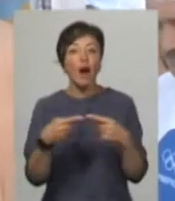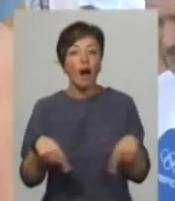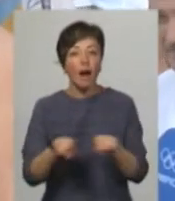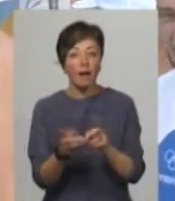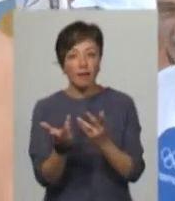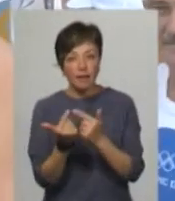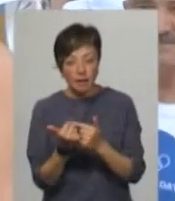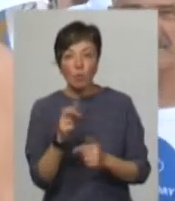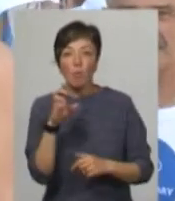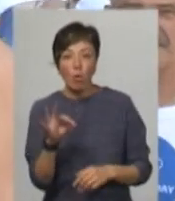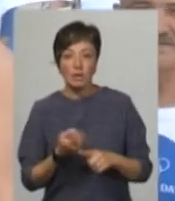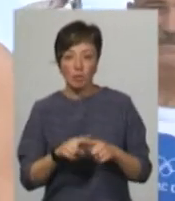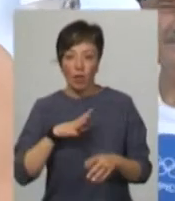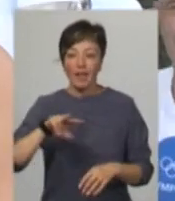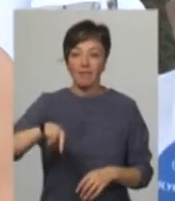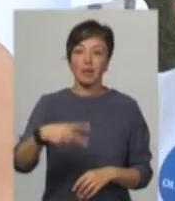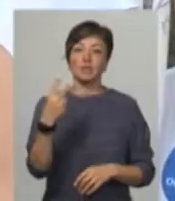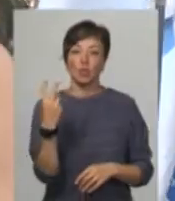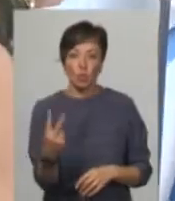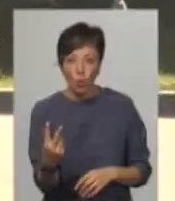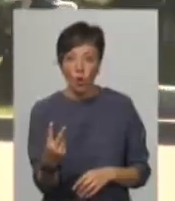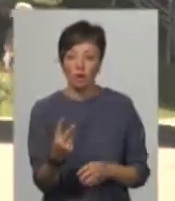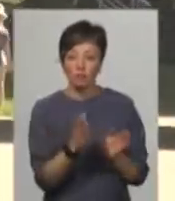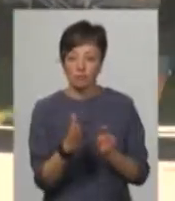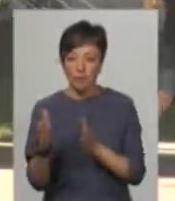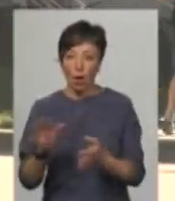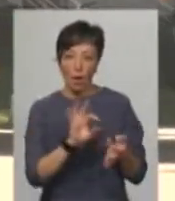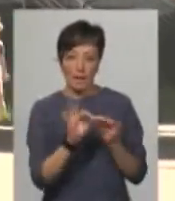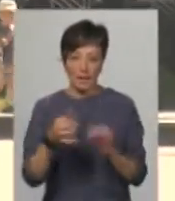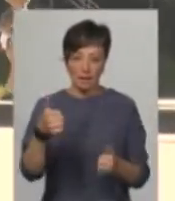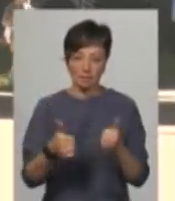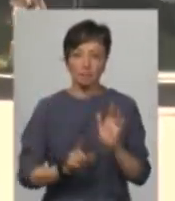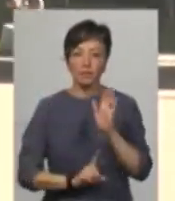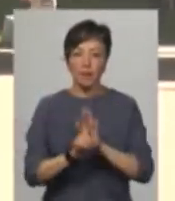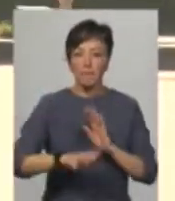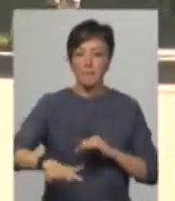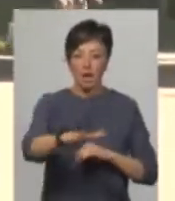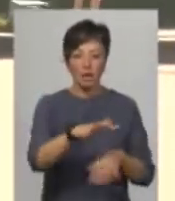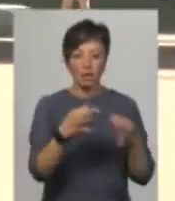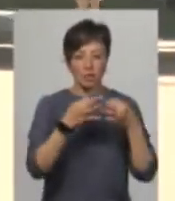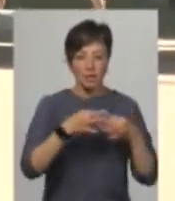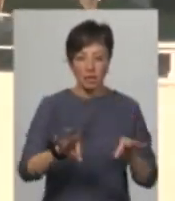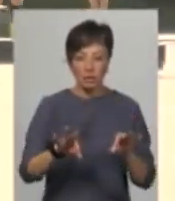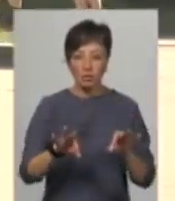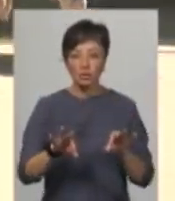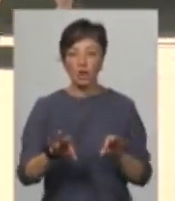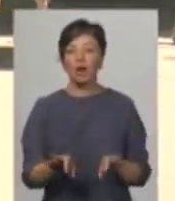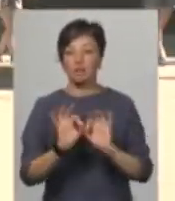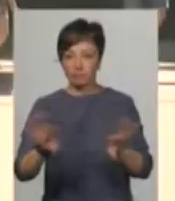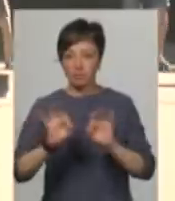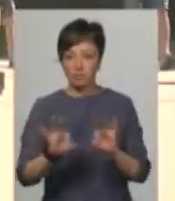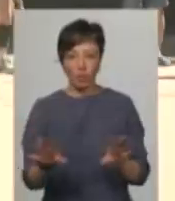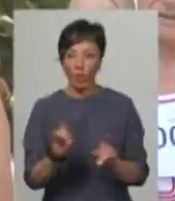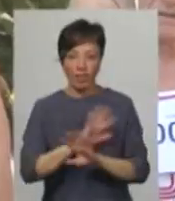кількість? Бо це були 22-й Олімпійські ігри. Стартували сьогодні із Майдану Незалежності. Віктор Флєнтін говорить, що